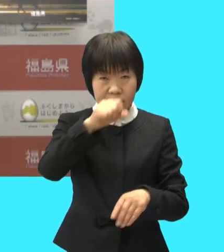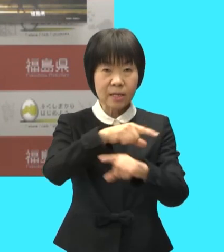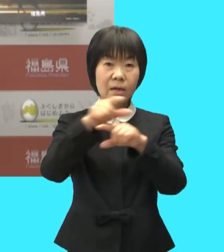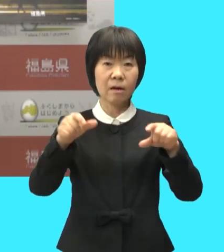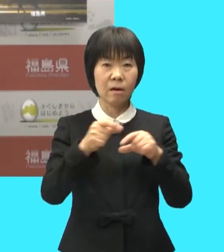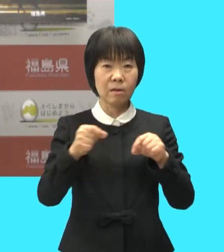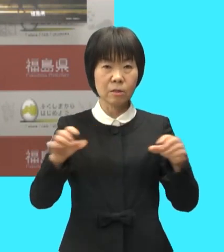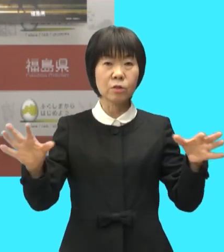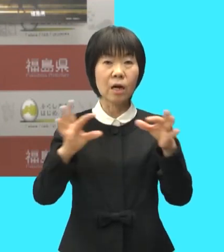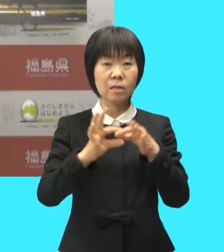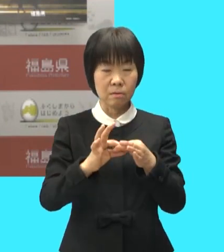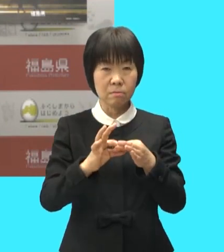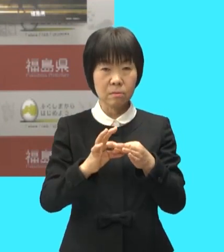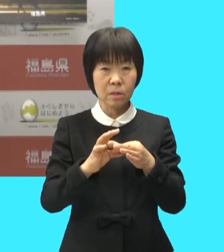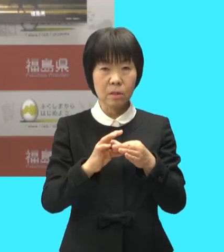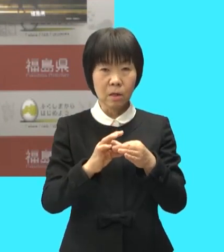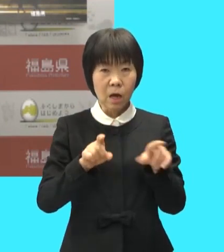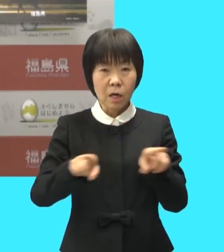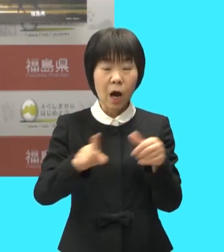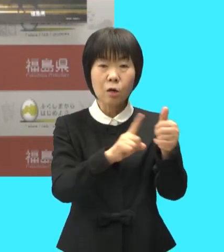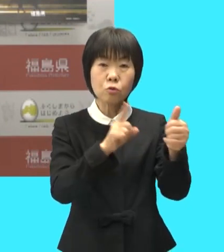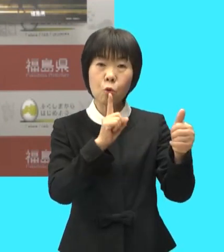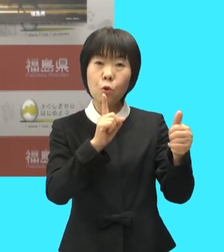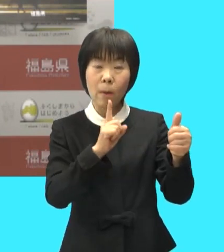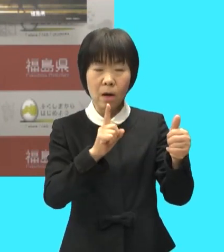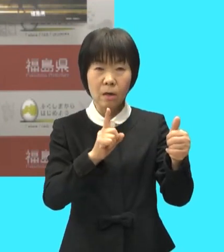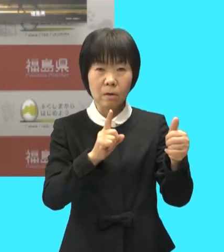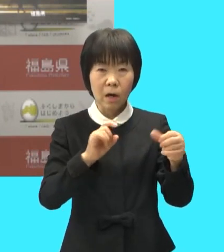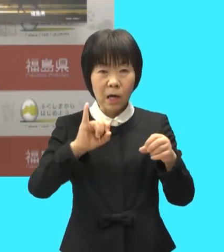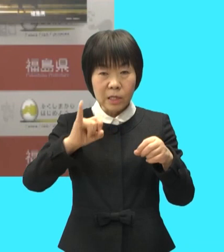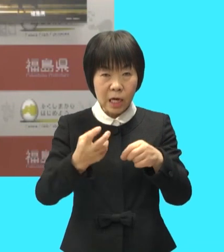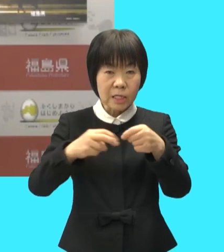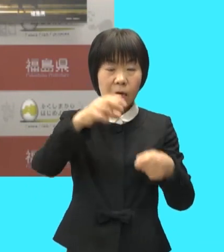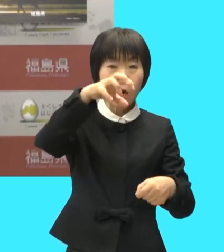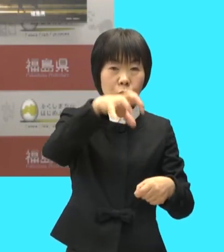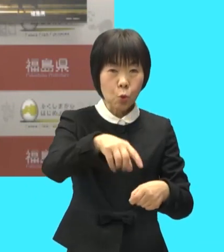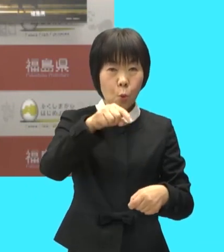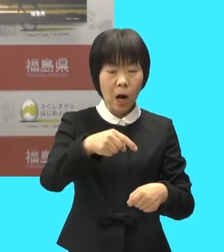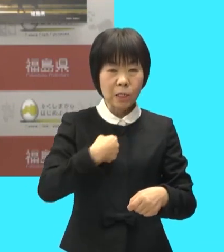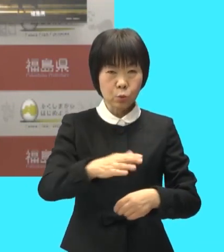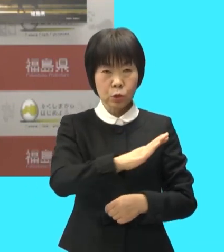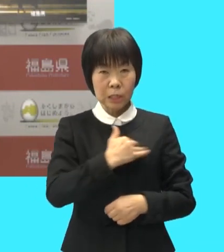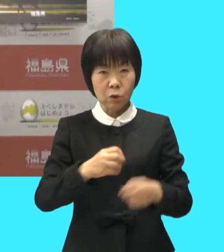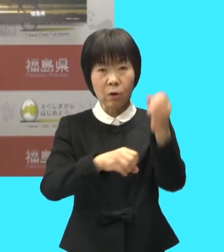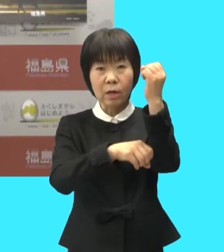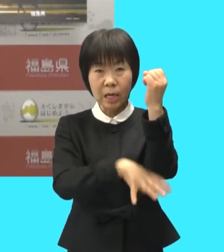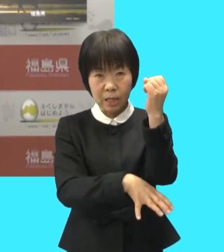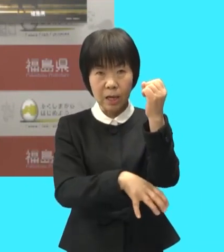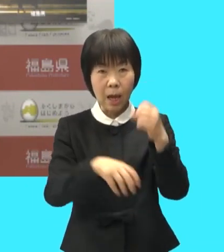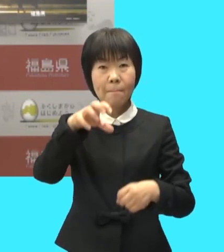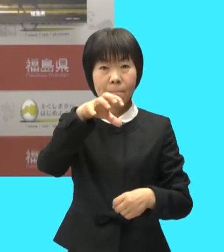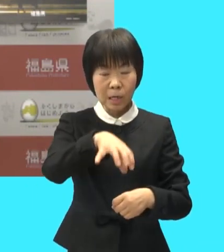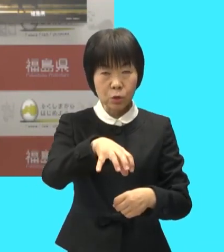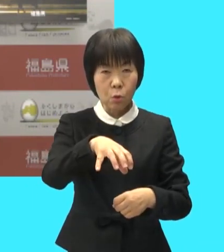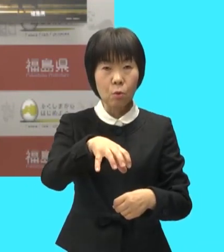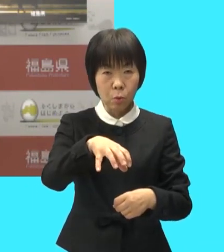ると。監督の言葉によりますと、 J ビレッジは自分たちの原点といえる場所、